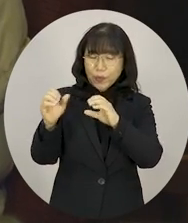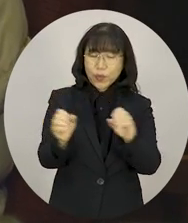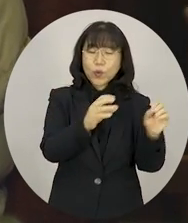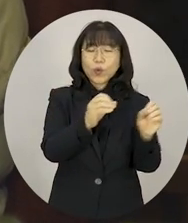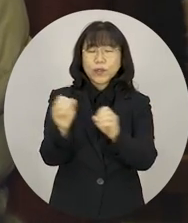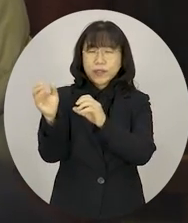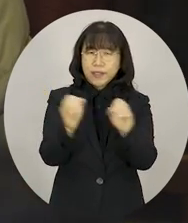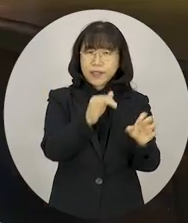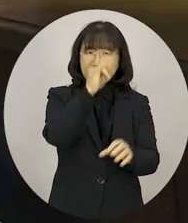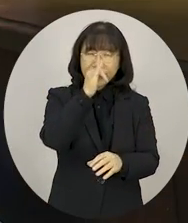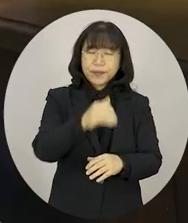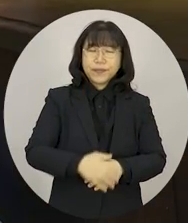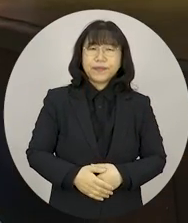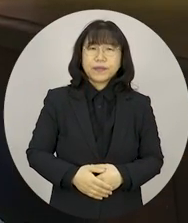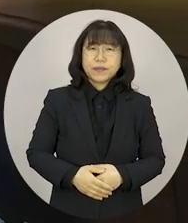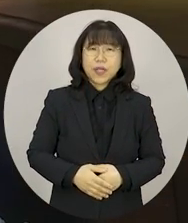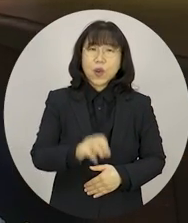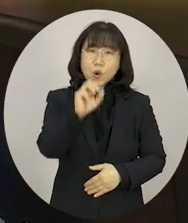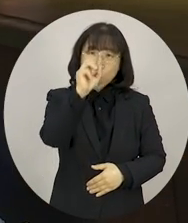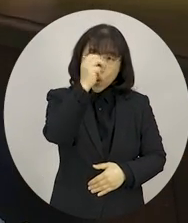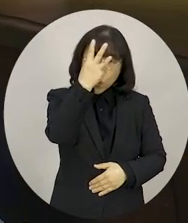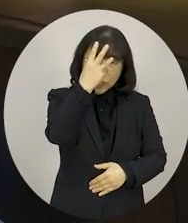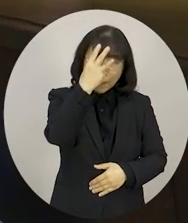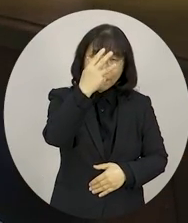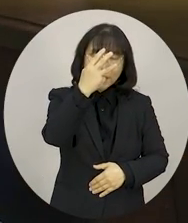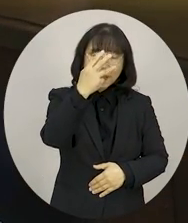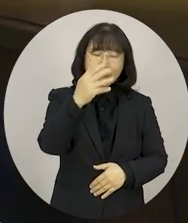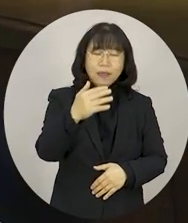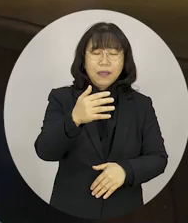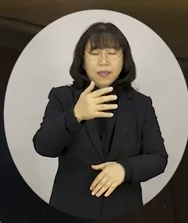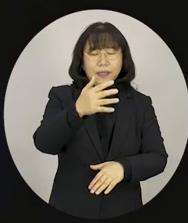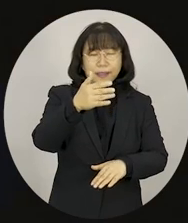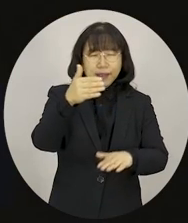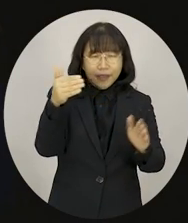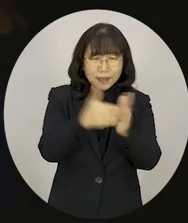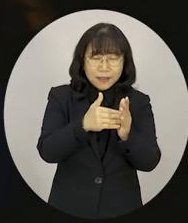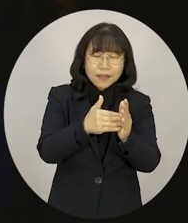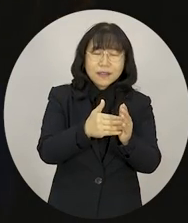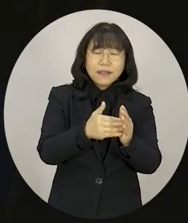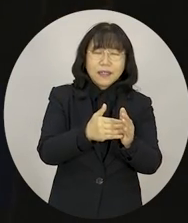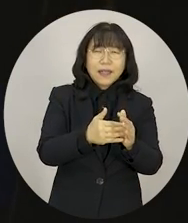소통하는 진로 토크 콘서트가 이어졌습니다. 또 고3 끝에